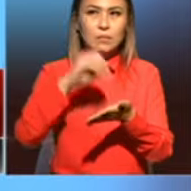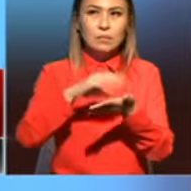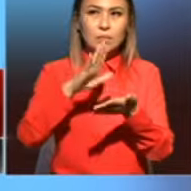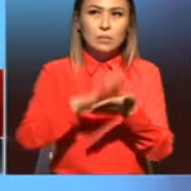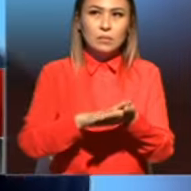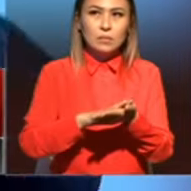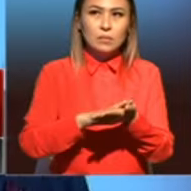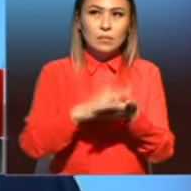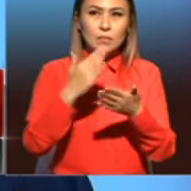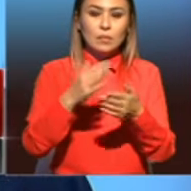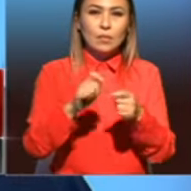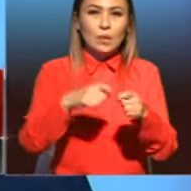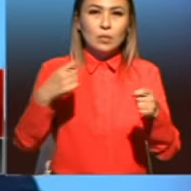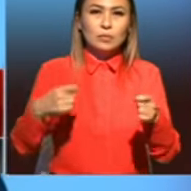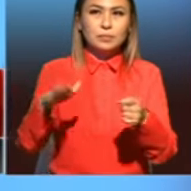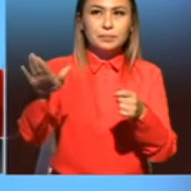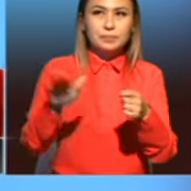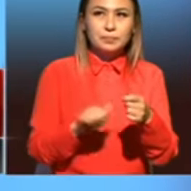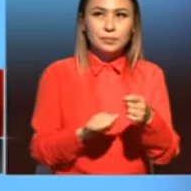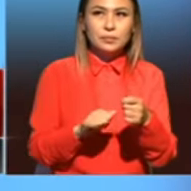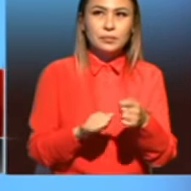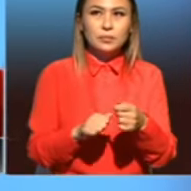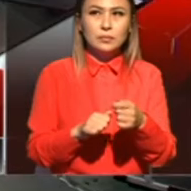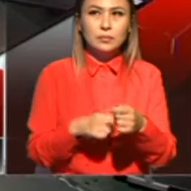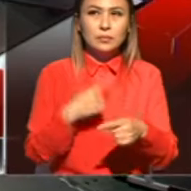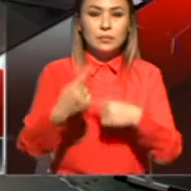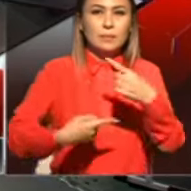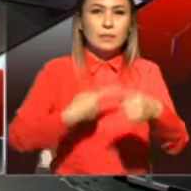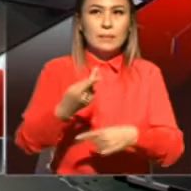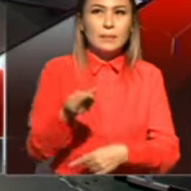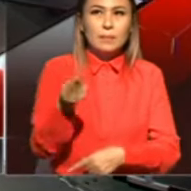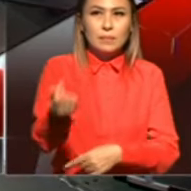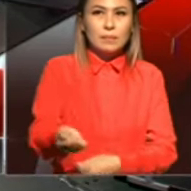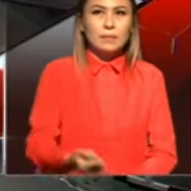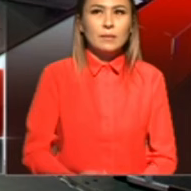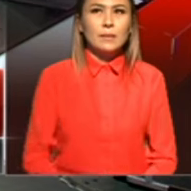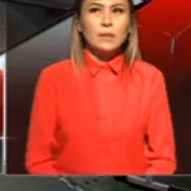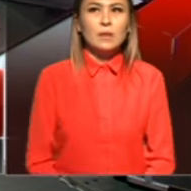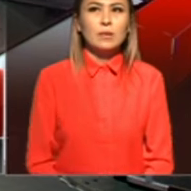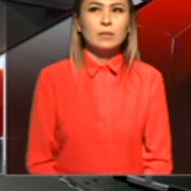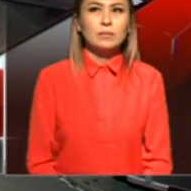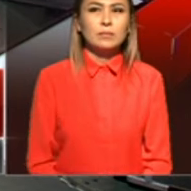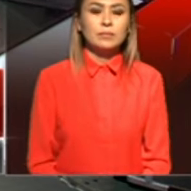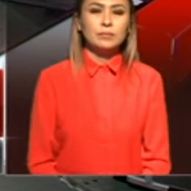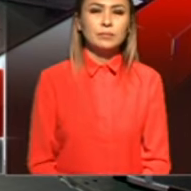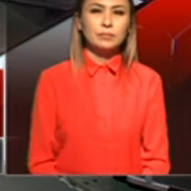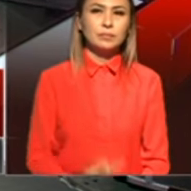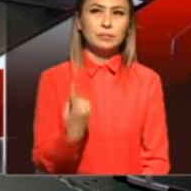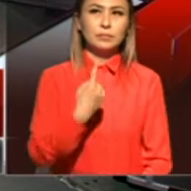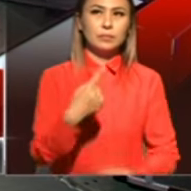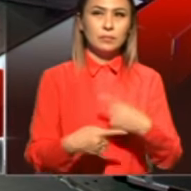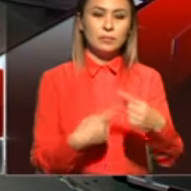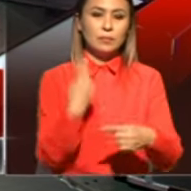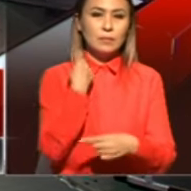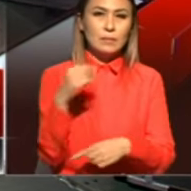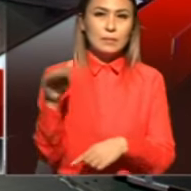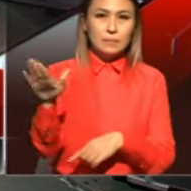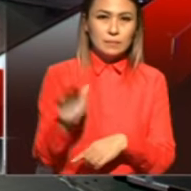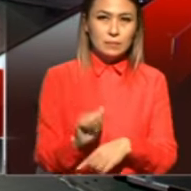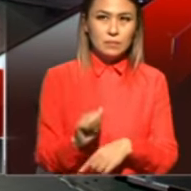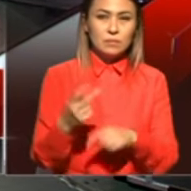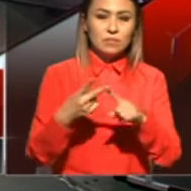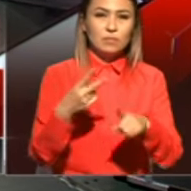олар оны ұзақ мерзім алды да, яғни келесі буындар төлейді. Ана бірінші буын қарызды алады,